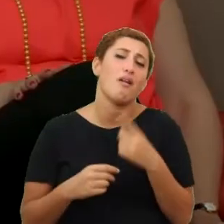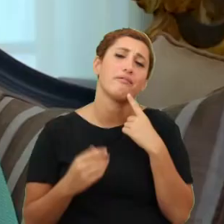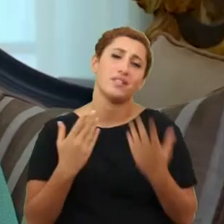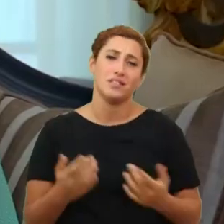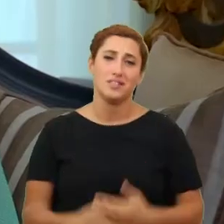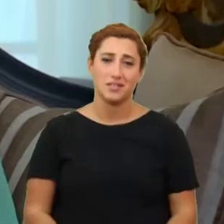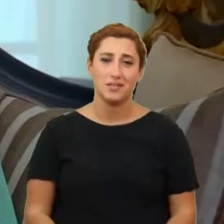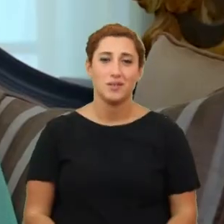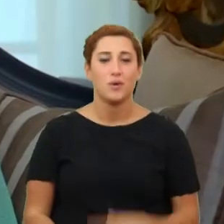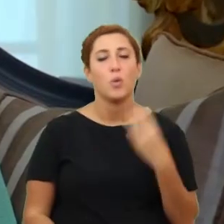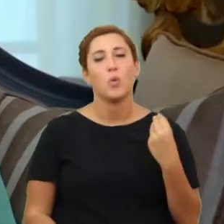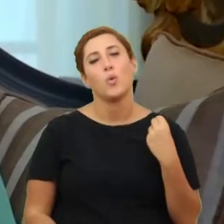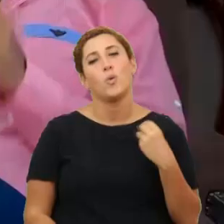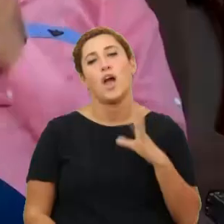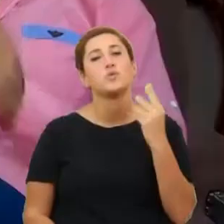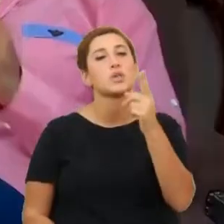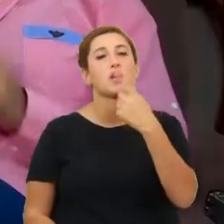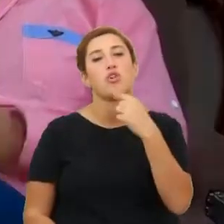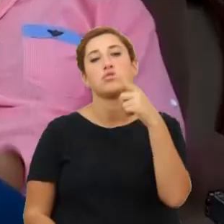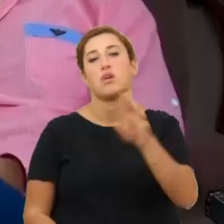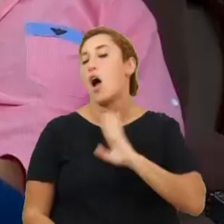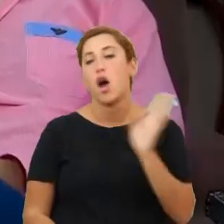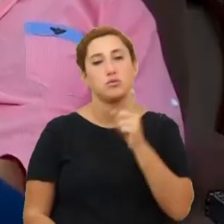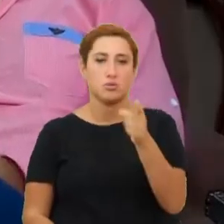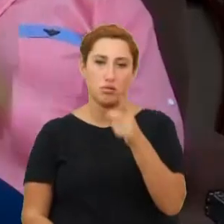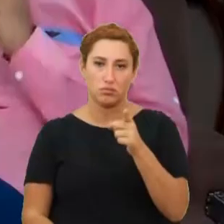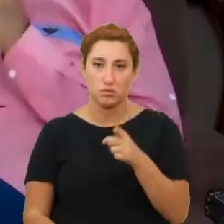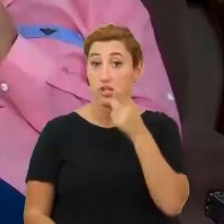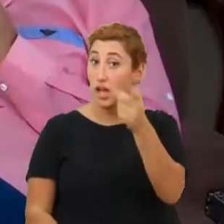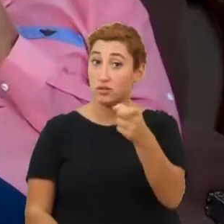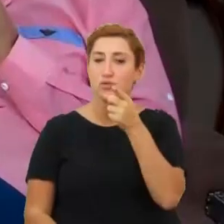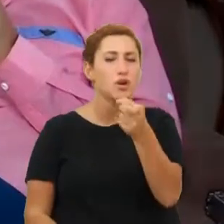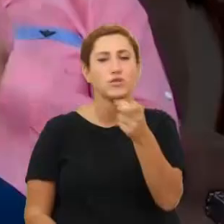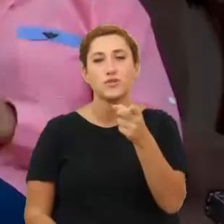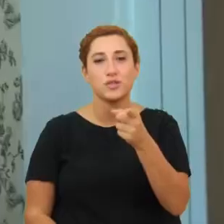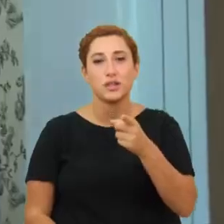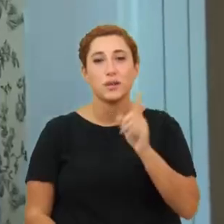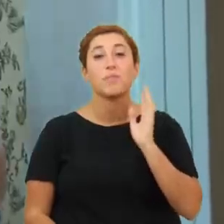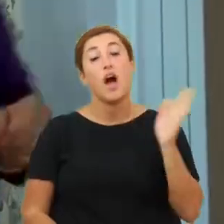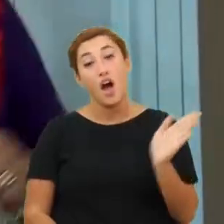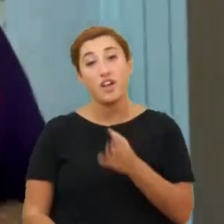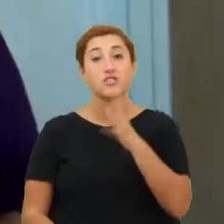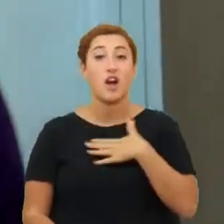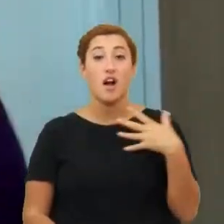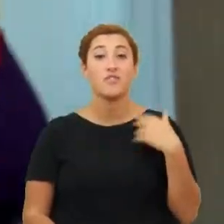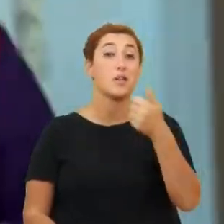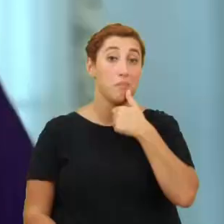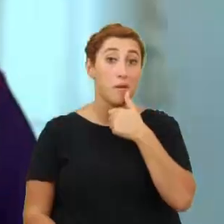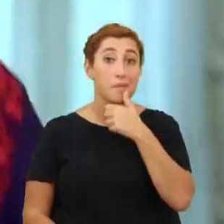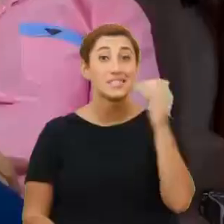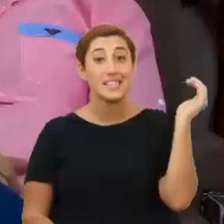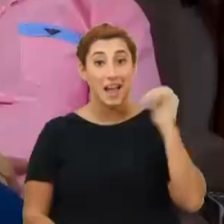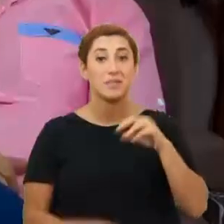O kadar tatlı ki. Oğlum canım, en çok tatlı sensin. Ay sensin. Ayrıca anişkosuyla